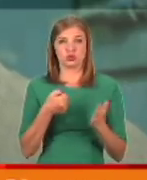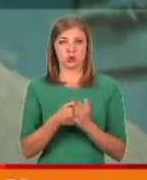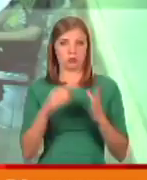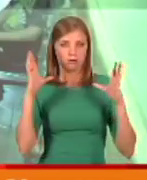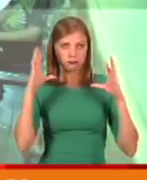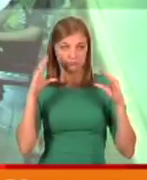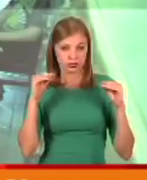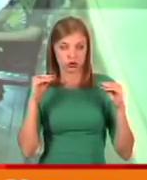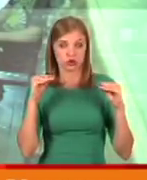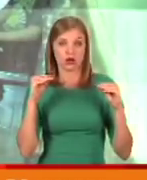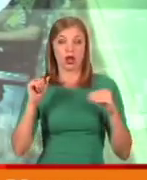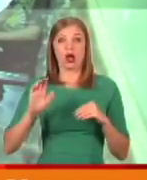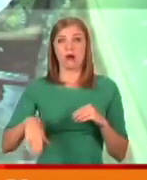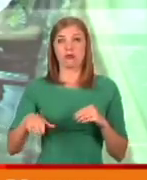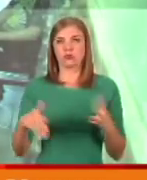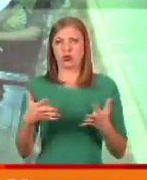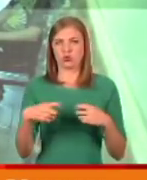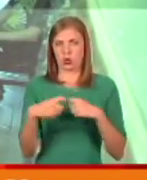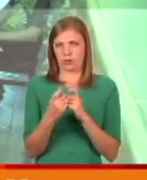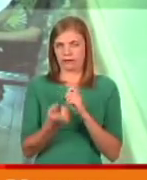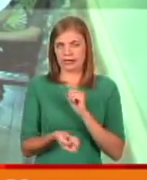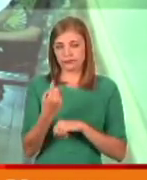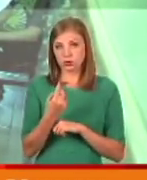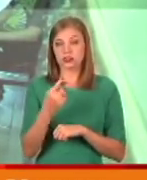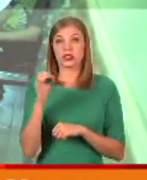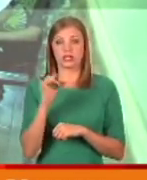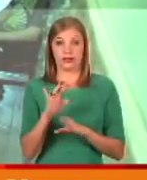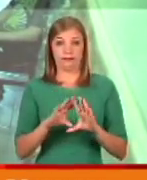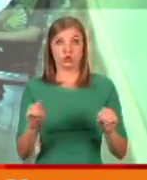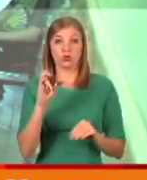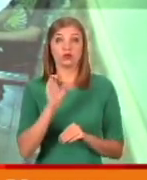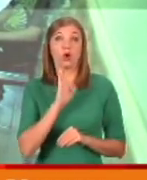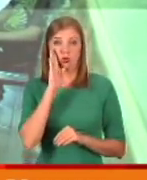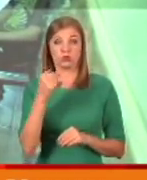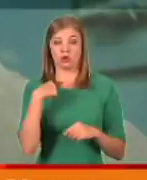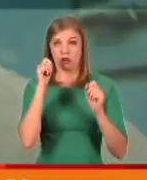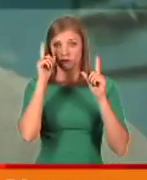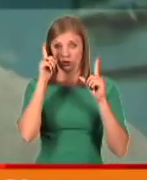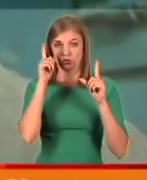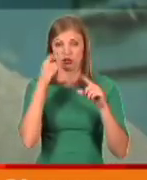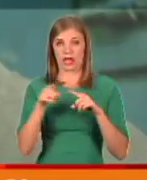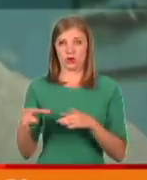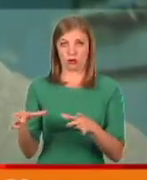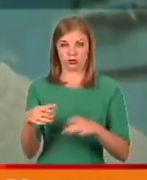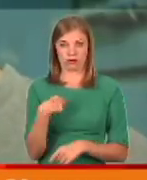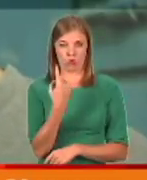вечера. Потом у нас какой-то конфликт возник, и, в принципе, все. На утро я уже проснулся на этом ставке